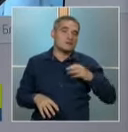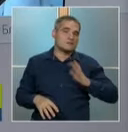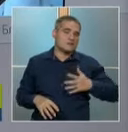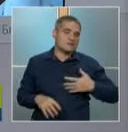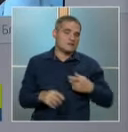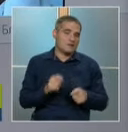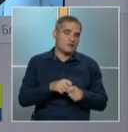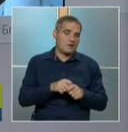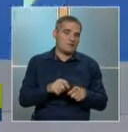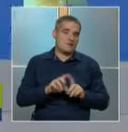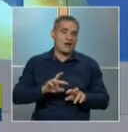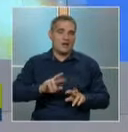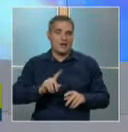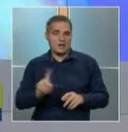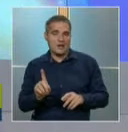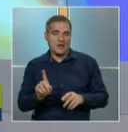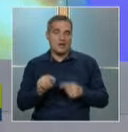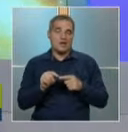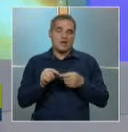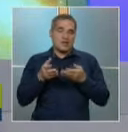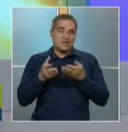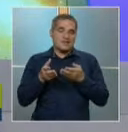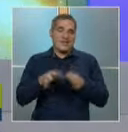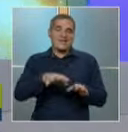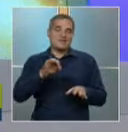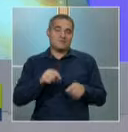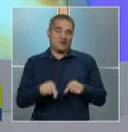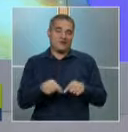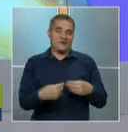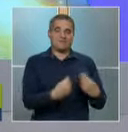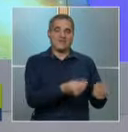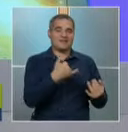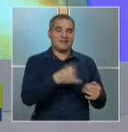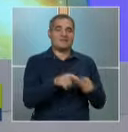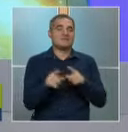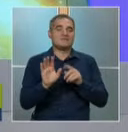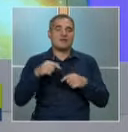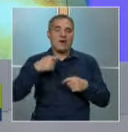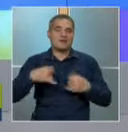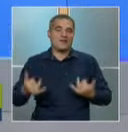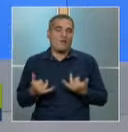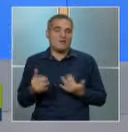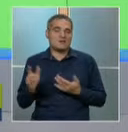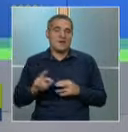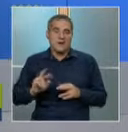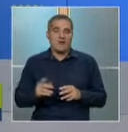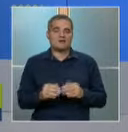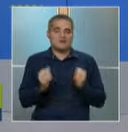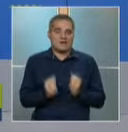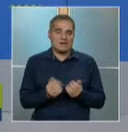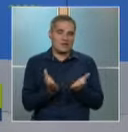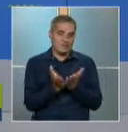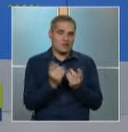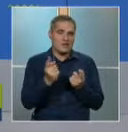да прибегне към това или не. Всъщност това е, тя избира това да даде телефона за нейно улеснение, вместо да седне и да му прочете,